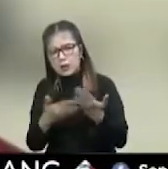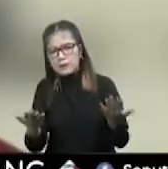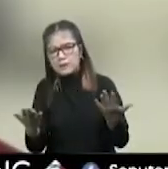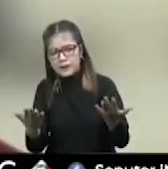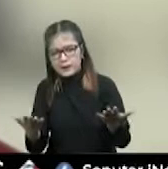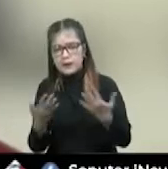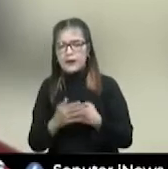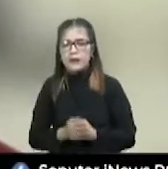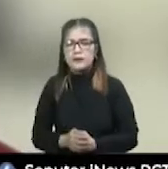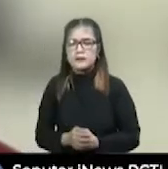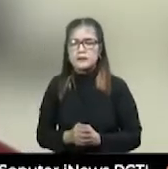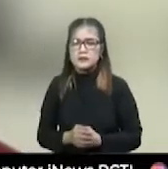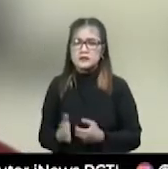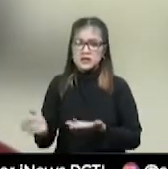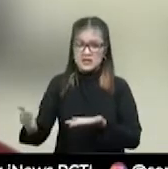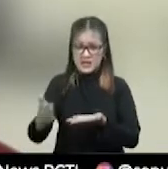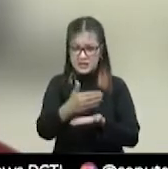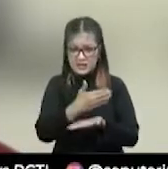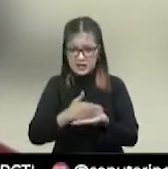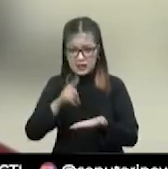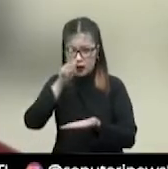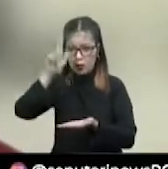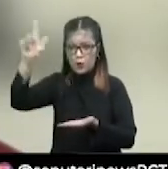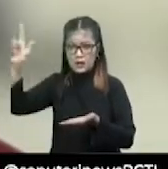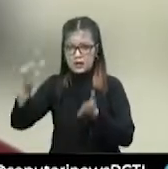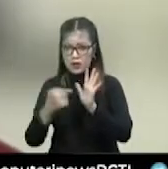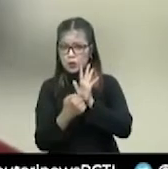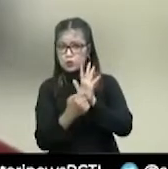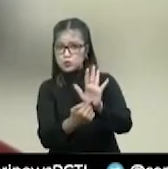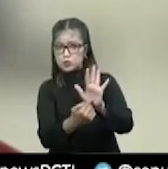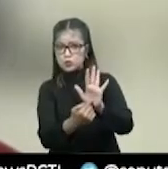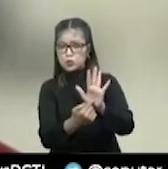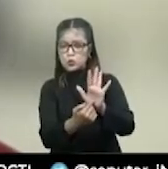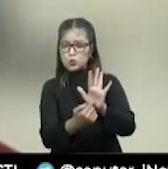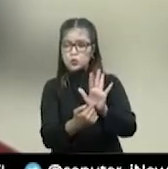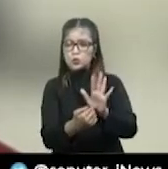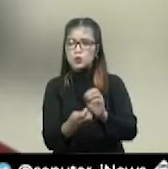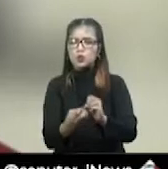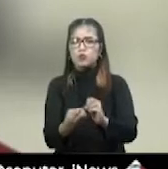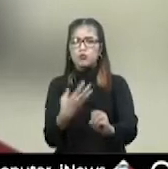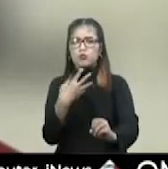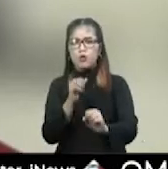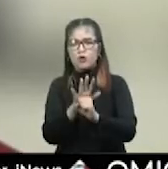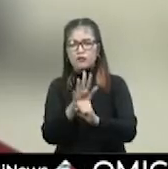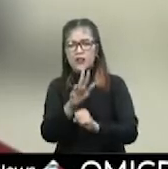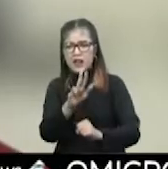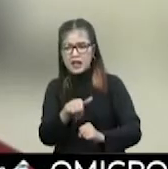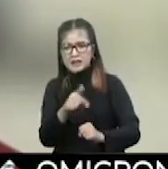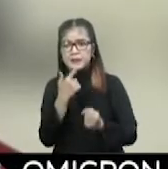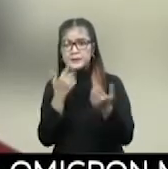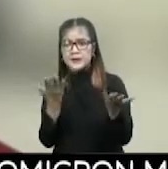Ya, jadi memang data-data dari luar negeri pun menunjukkan bahwa reinfeksi ini lebih tinggi pada